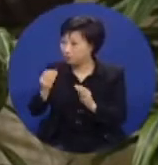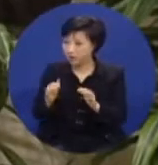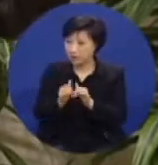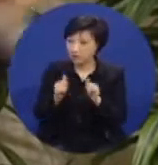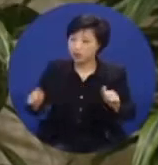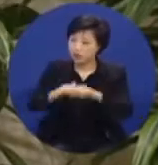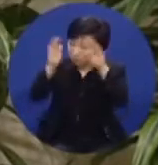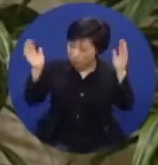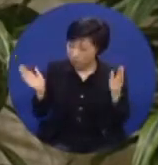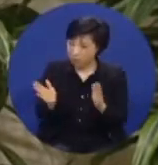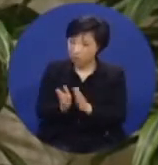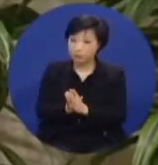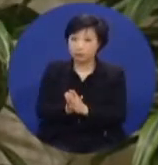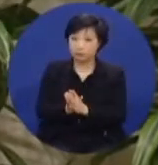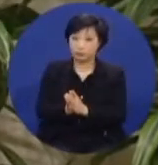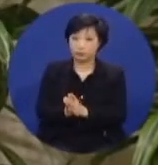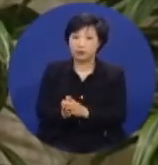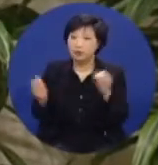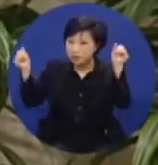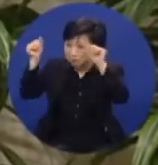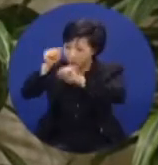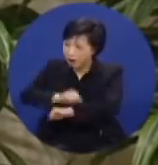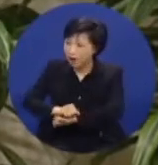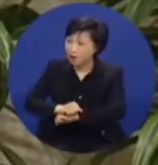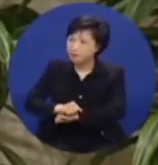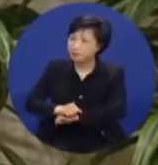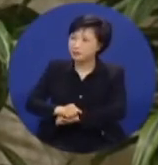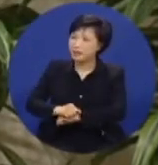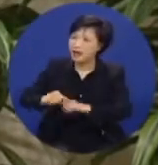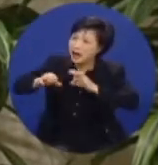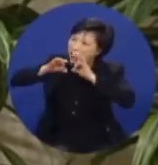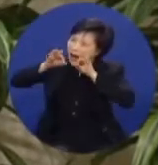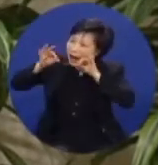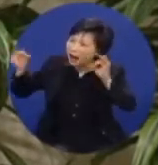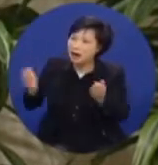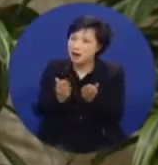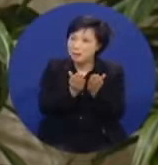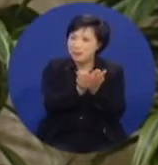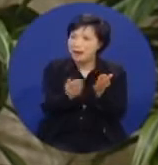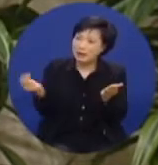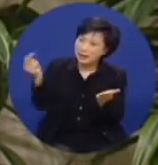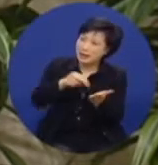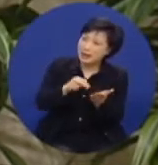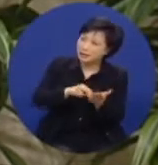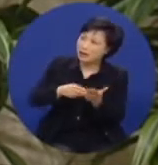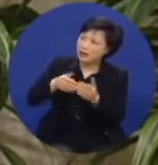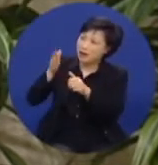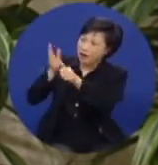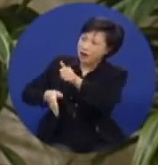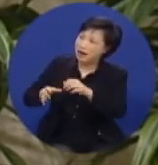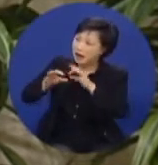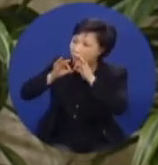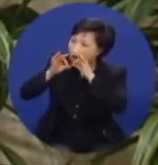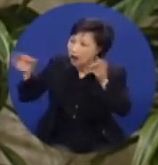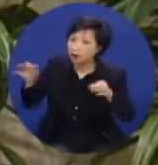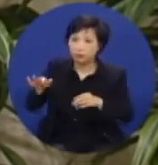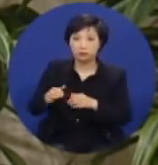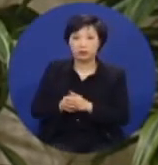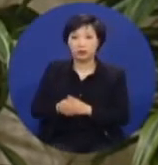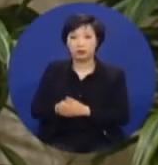이유는 1만 맙니다 방중을 타세요 우리도